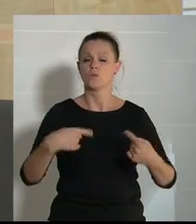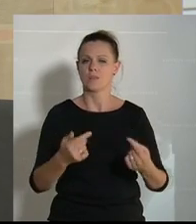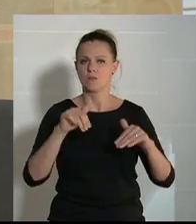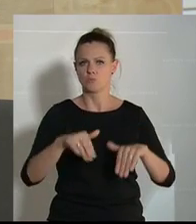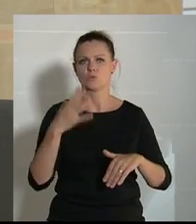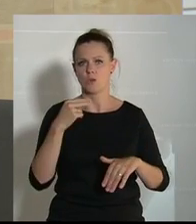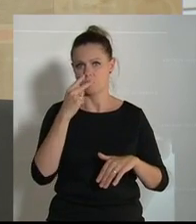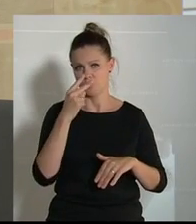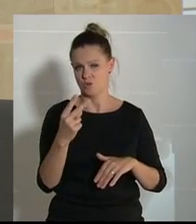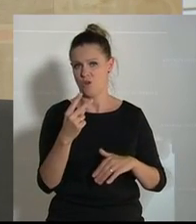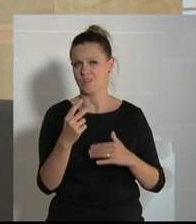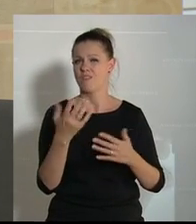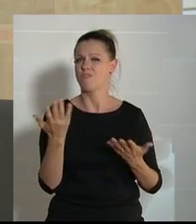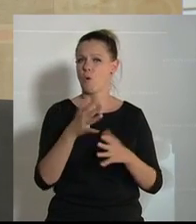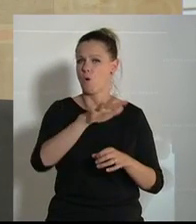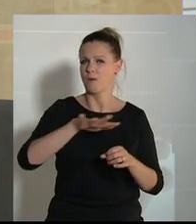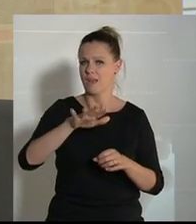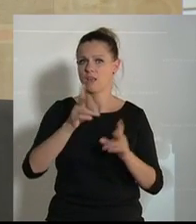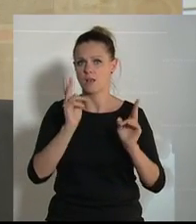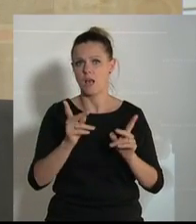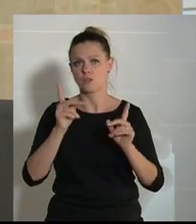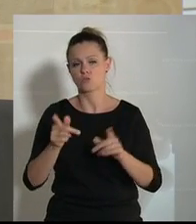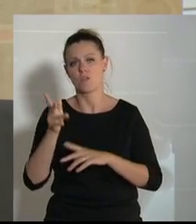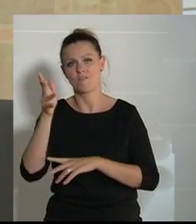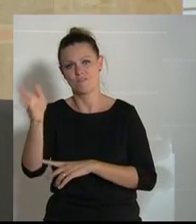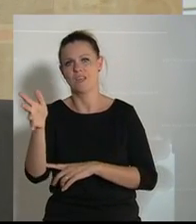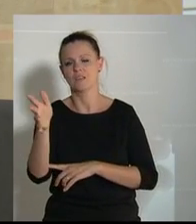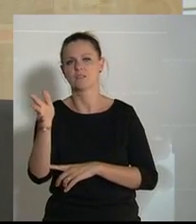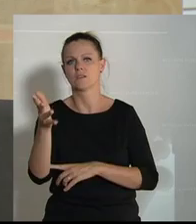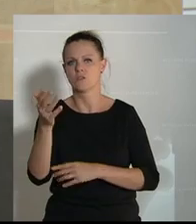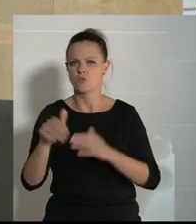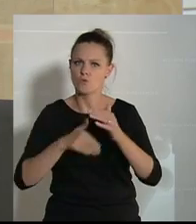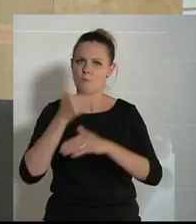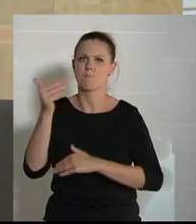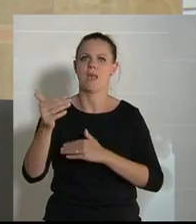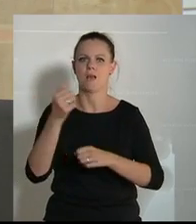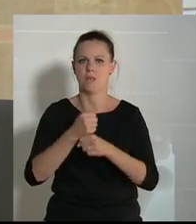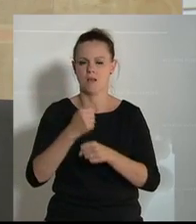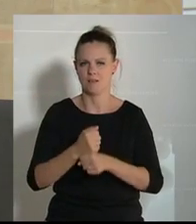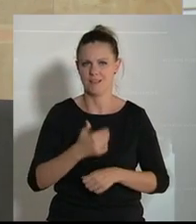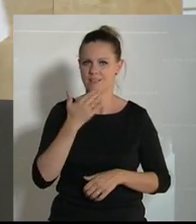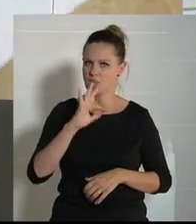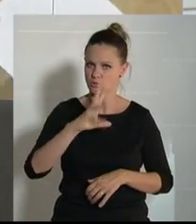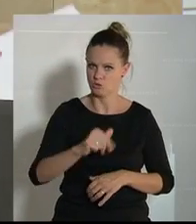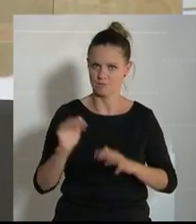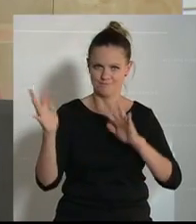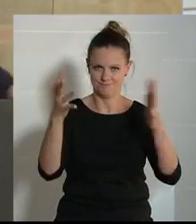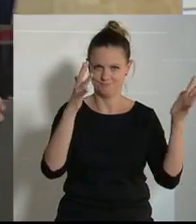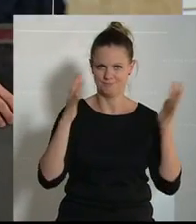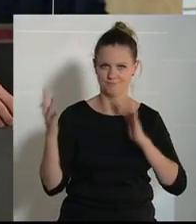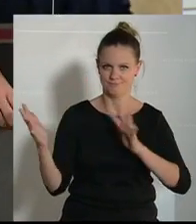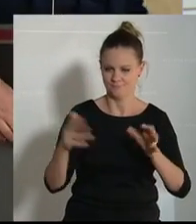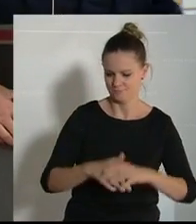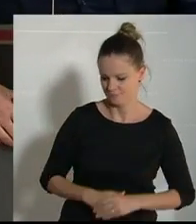in welchen Bereichen können wir, sollen wir und werden wir darüber hinausgehen. Dankeschön. Tiere seien